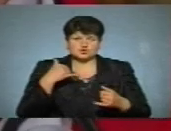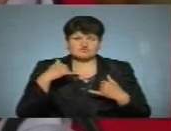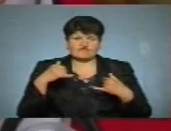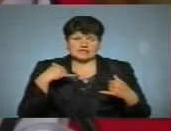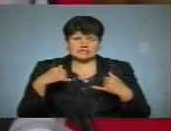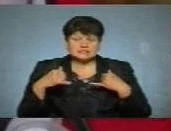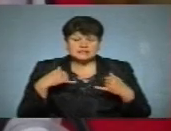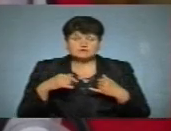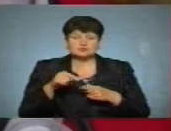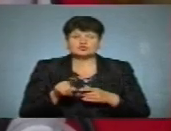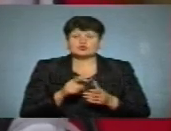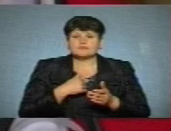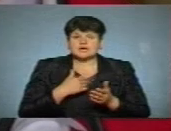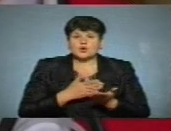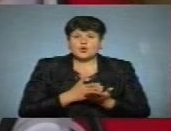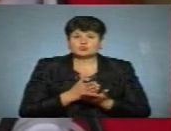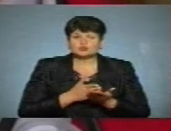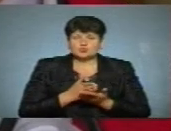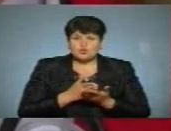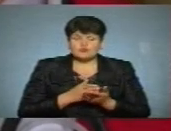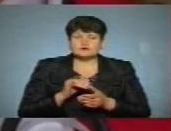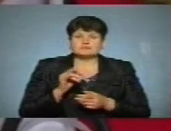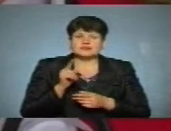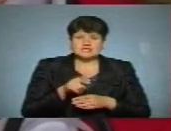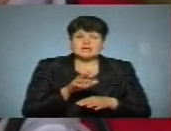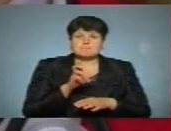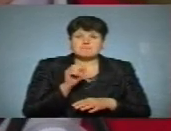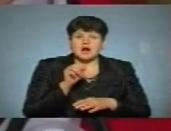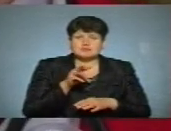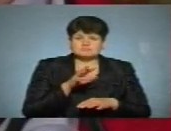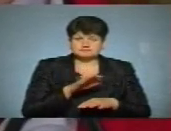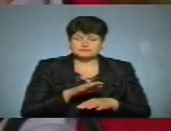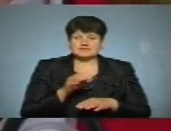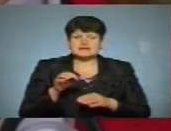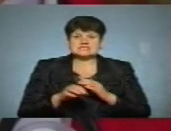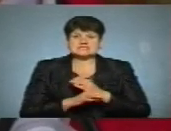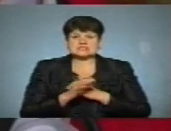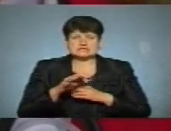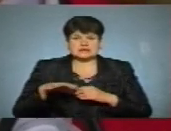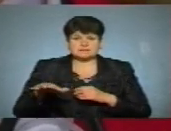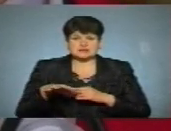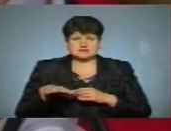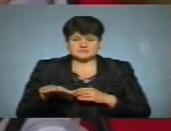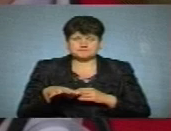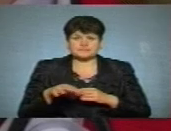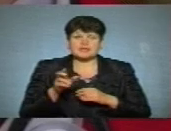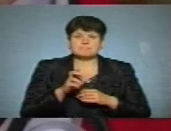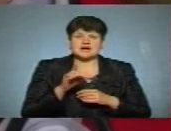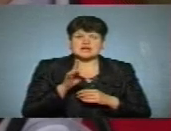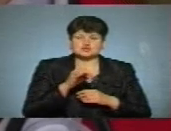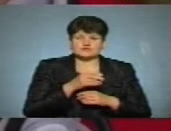тому що ми обслуговуємо і БАМ, це східний масив, ми обслуговуємо і Березовицю,